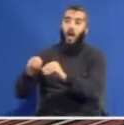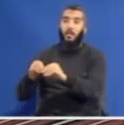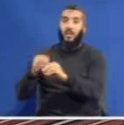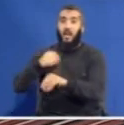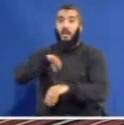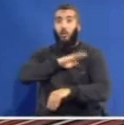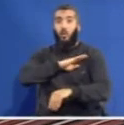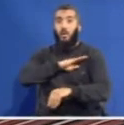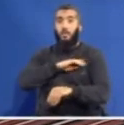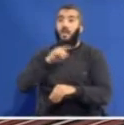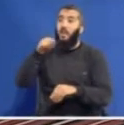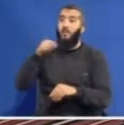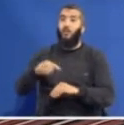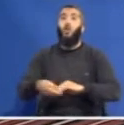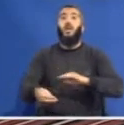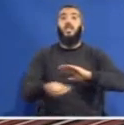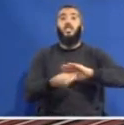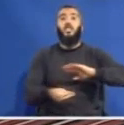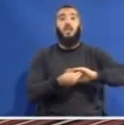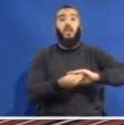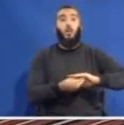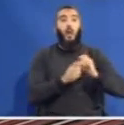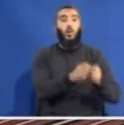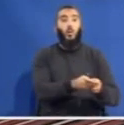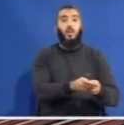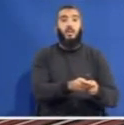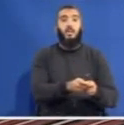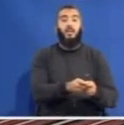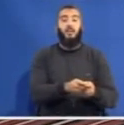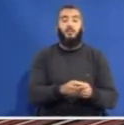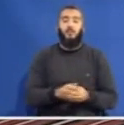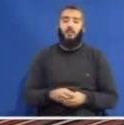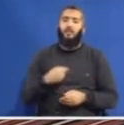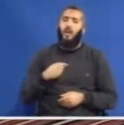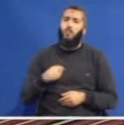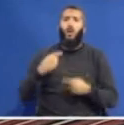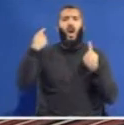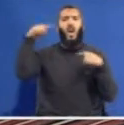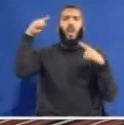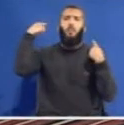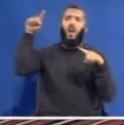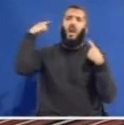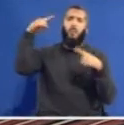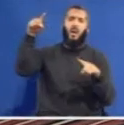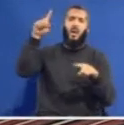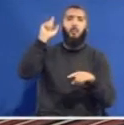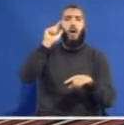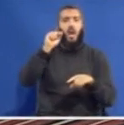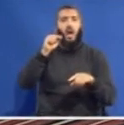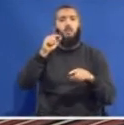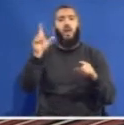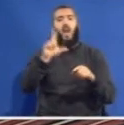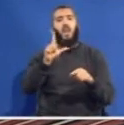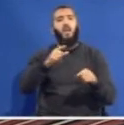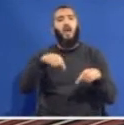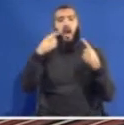الارض. ايوه. وشكيت شكيت وعندي هذاك وجاتني لجنه اشحال من خطره،